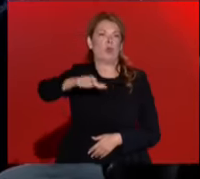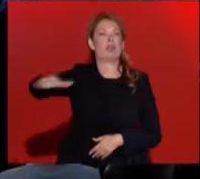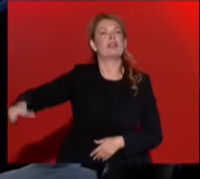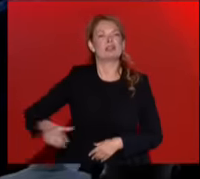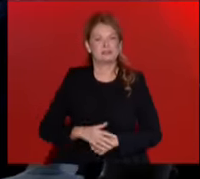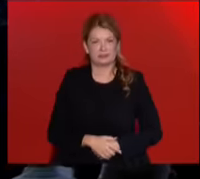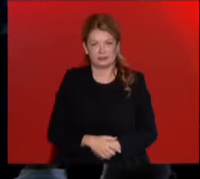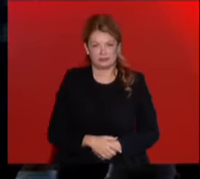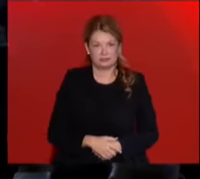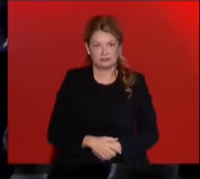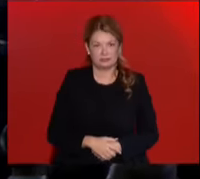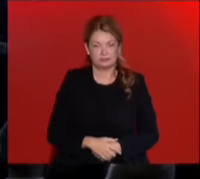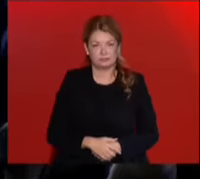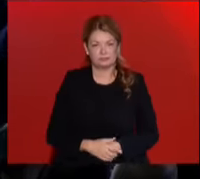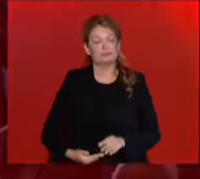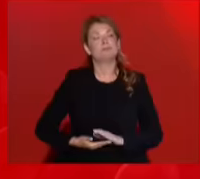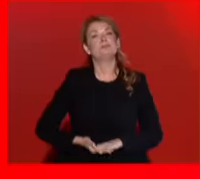Όταν ξέσπασε